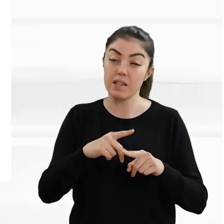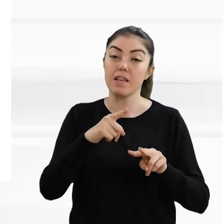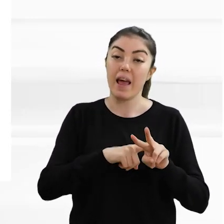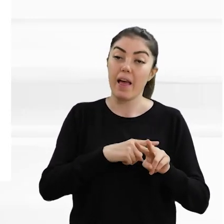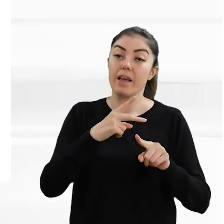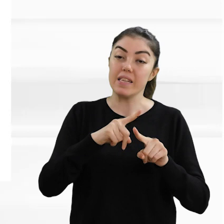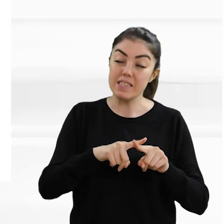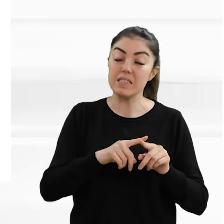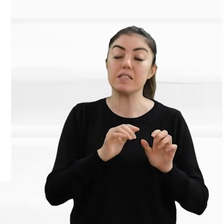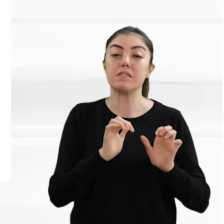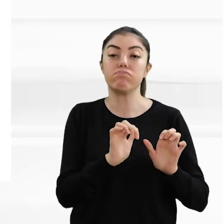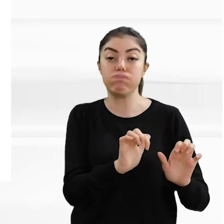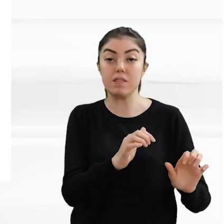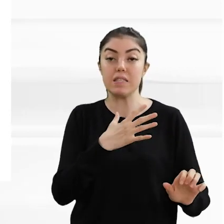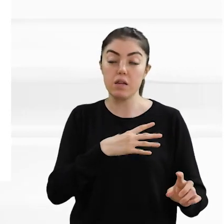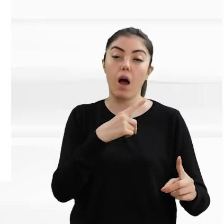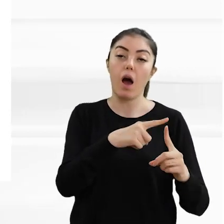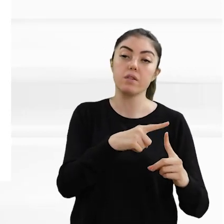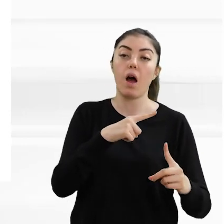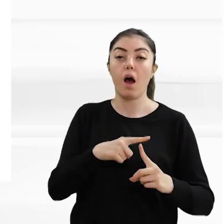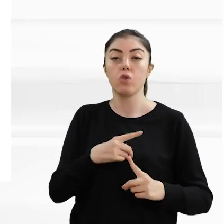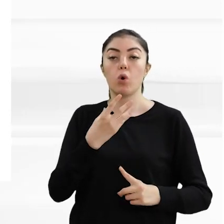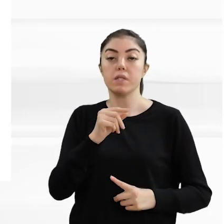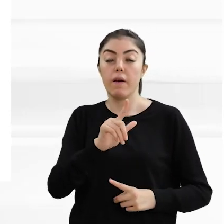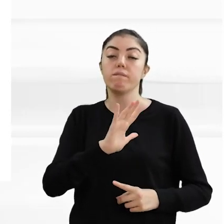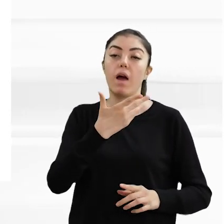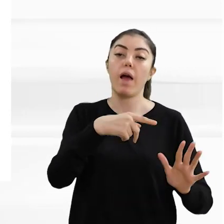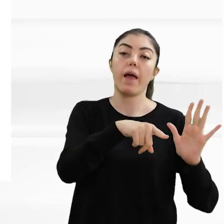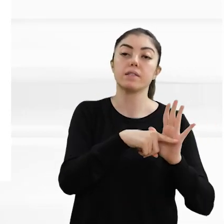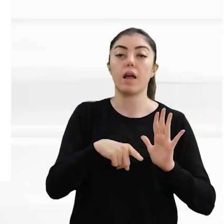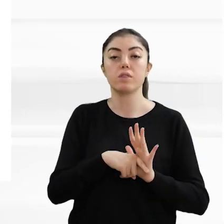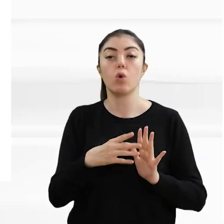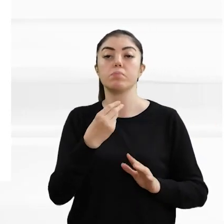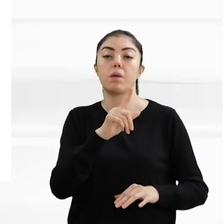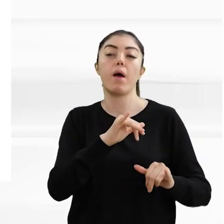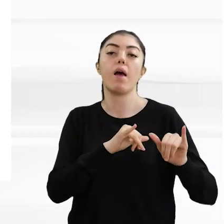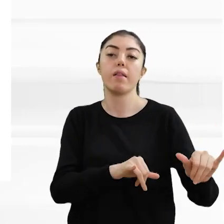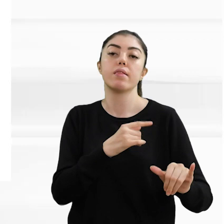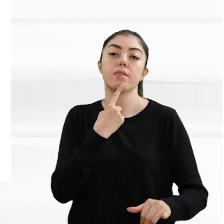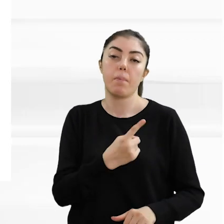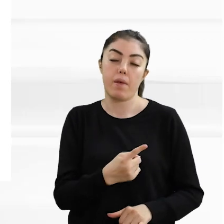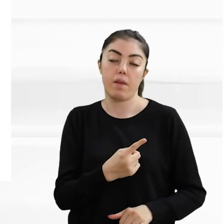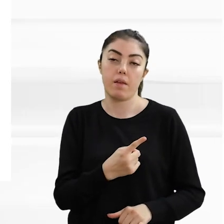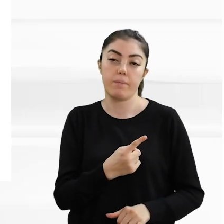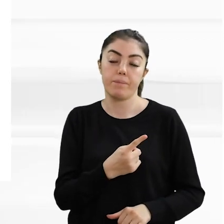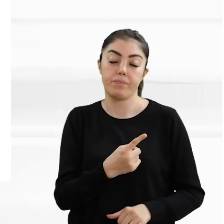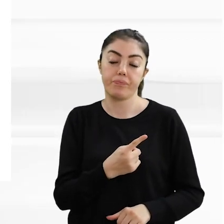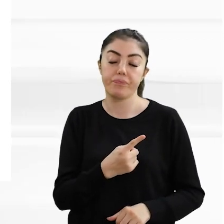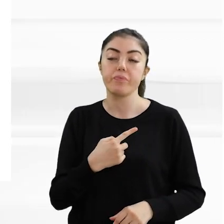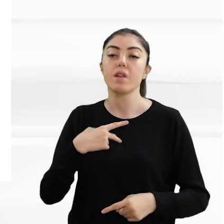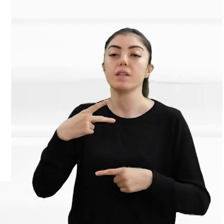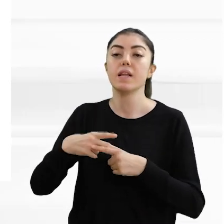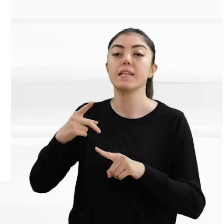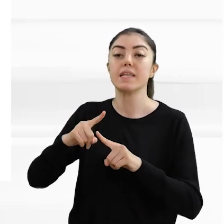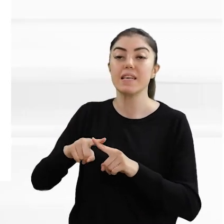ile X'in işaretleri aynı olmalıdır. Eğer Y'ye biz artı dersek bu durumda X artı olacaktır. Z'nin X'i